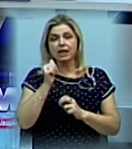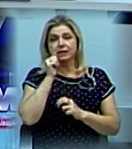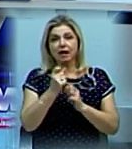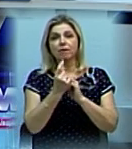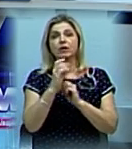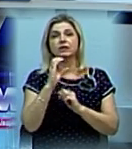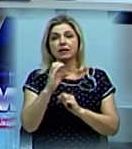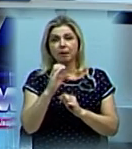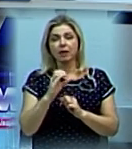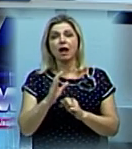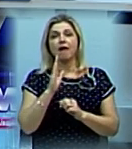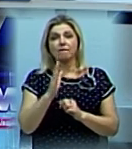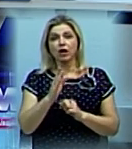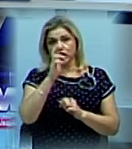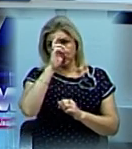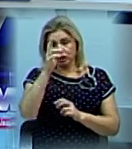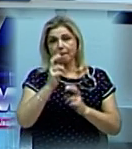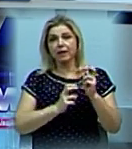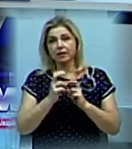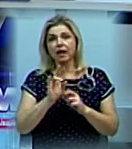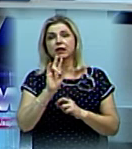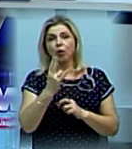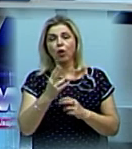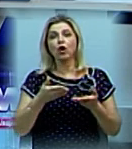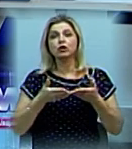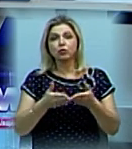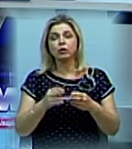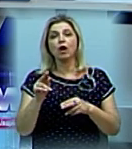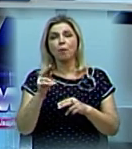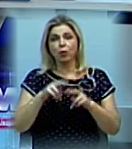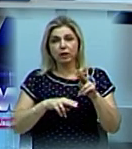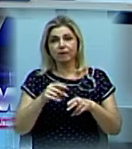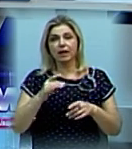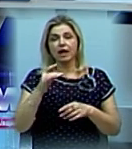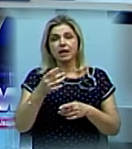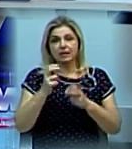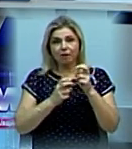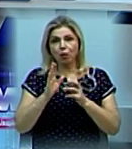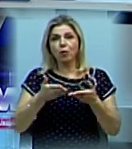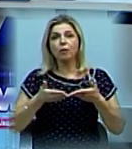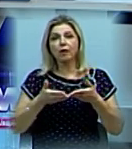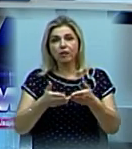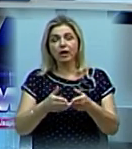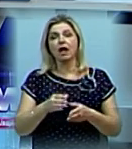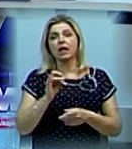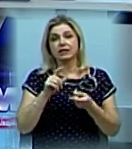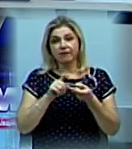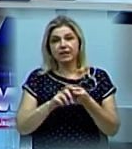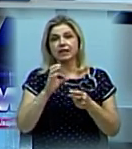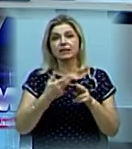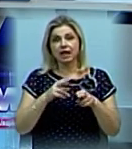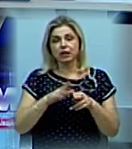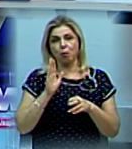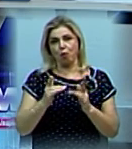11 вересня, в акваторії державного підприємства «Миколаївський суднобудівний завод» прийде ракетний катер «Прилуки». У зв'язку з цим